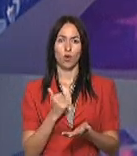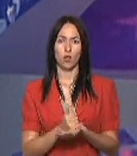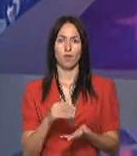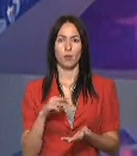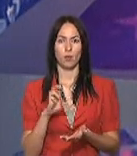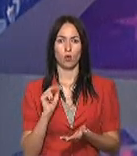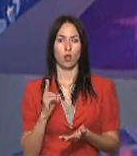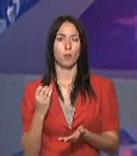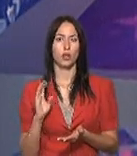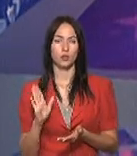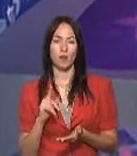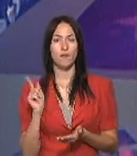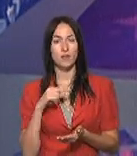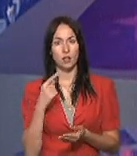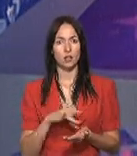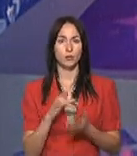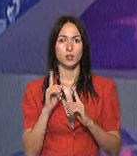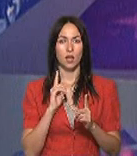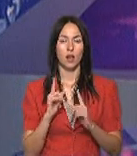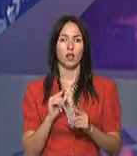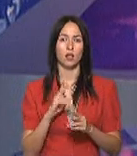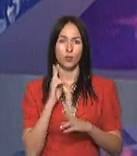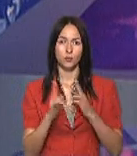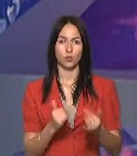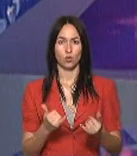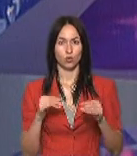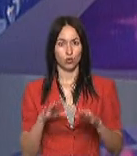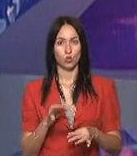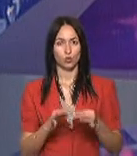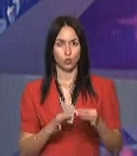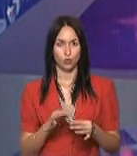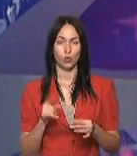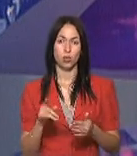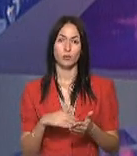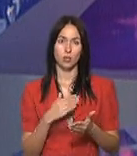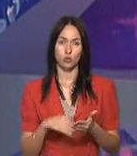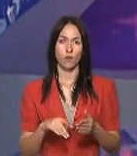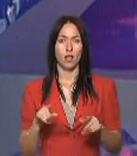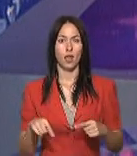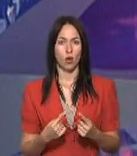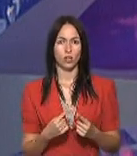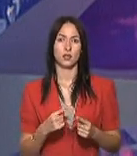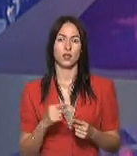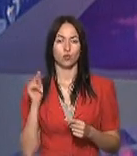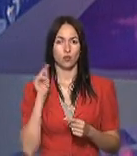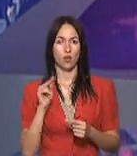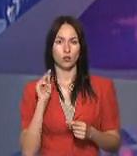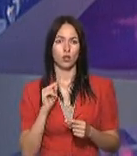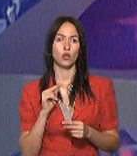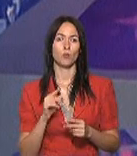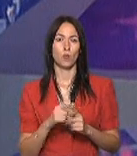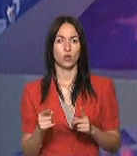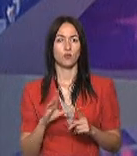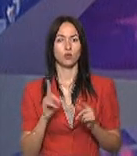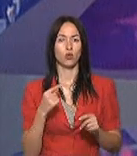Микола Бакшеєв. Він каже, міськрада оскаржуватиме сьогоднішнє рішення суду. Ним скасували реорганізацію навчального процесу у